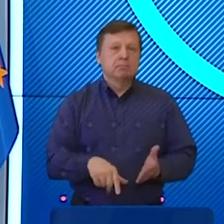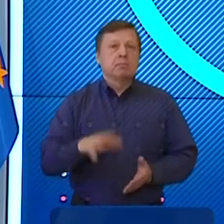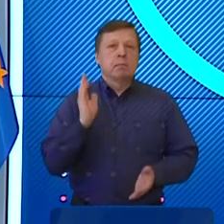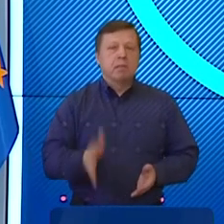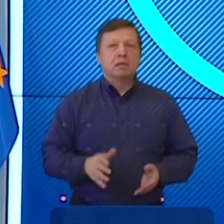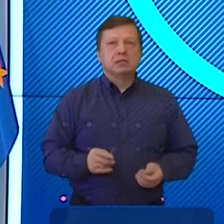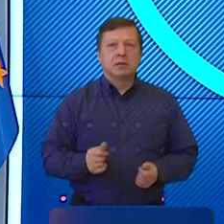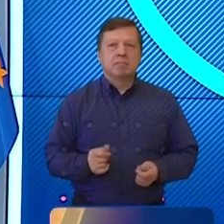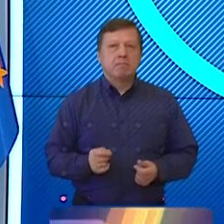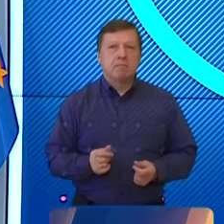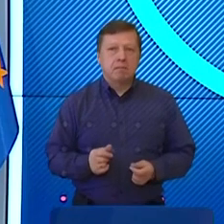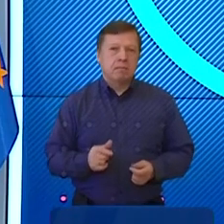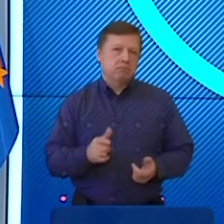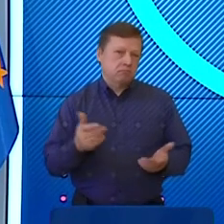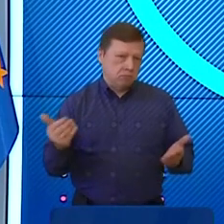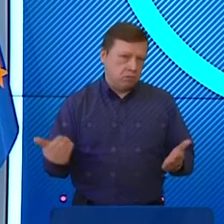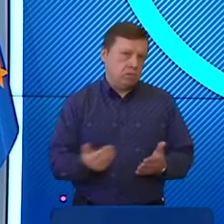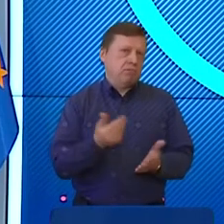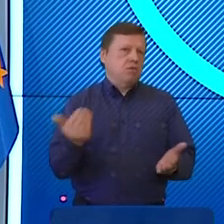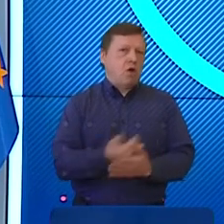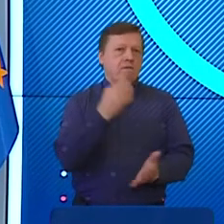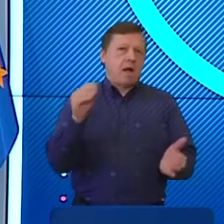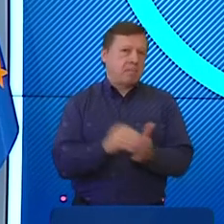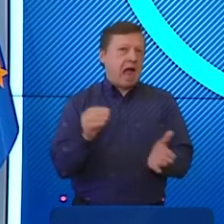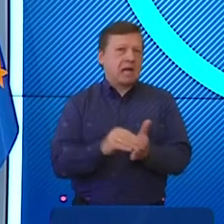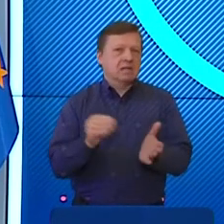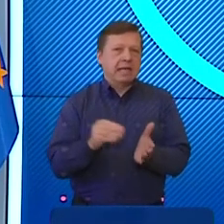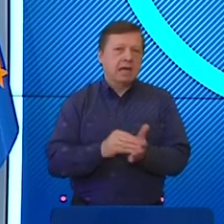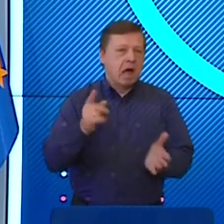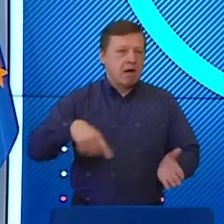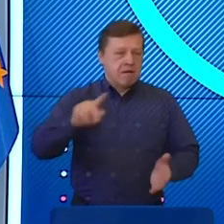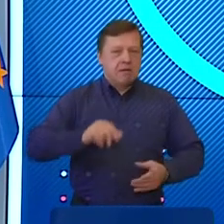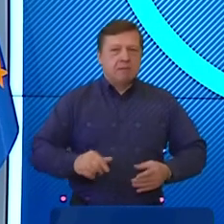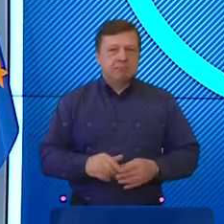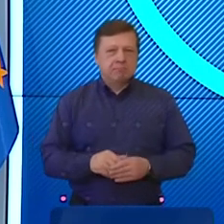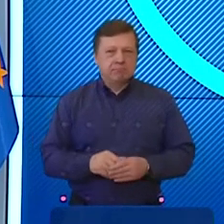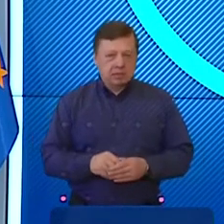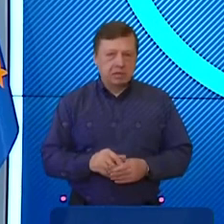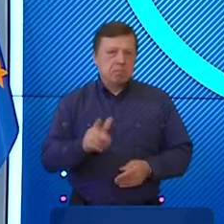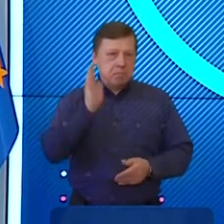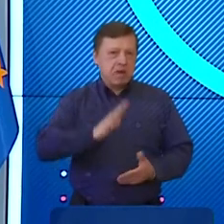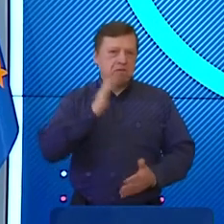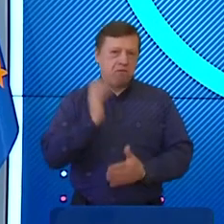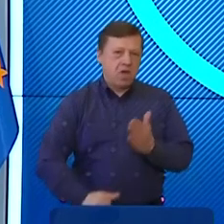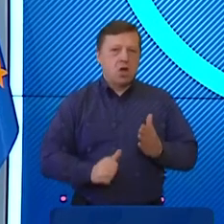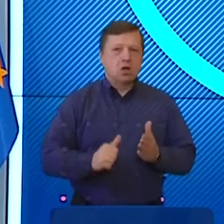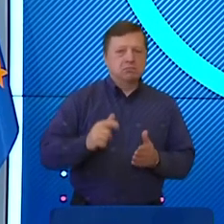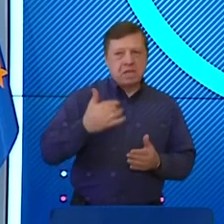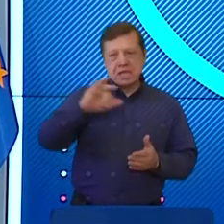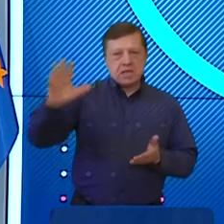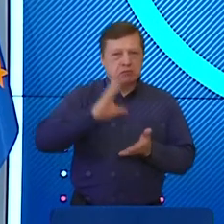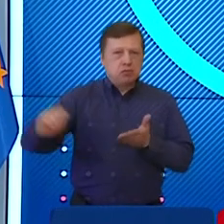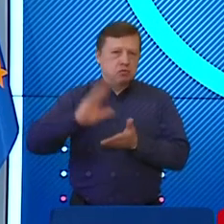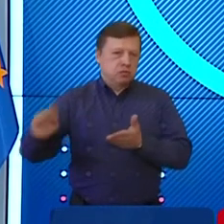rodzaju praktyką, najlepszą praktyką, która na pewno będzie też wykorzystywana przez innych.